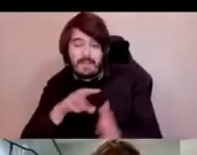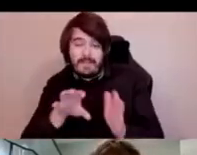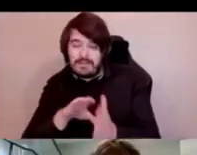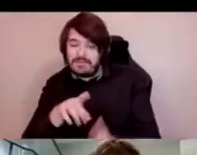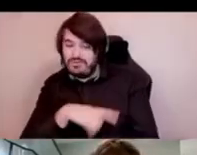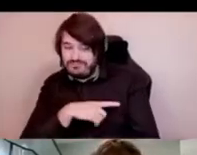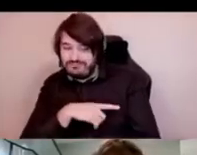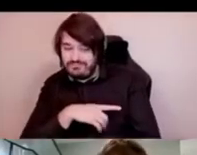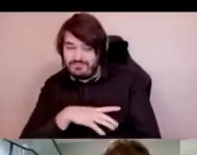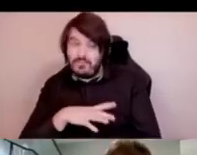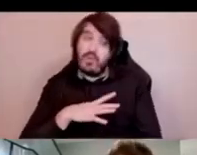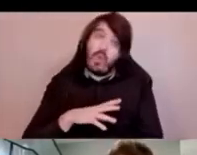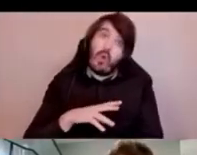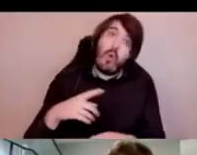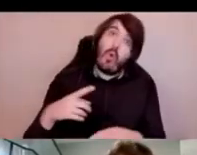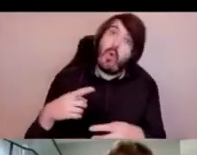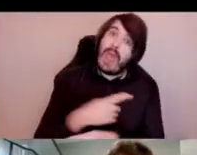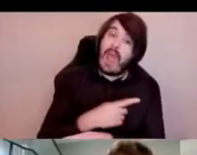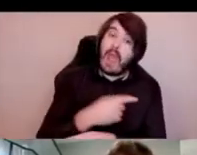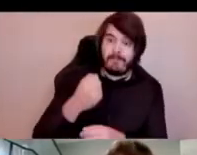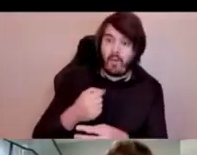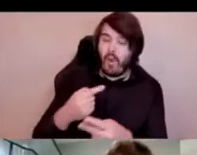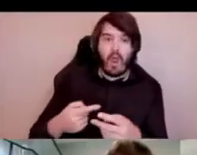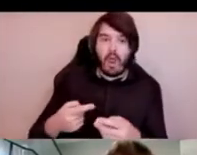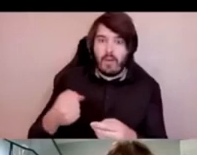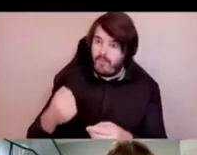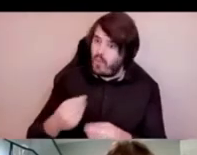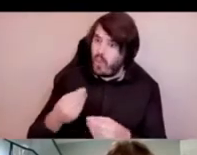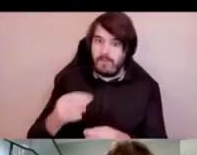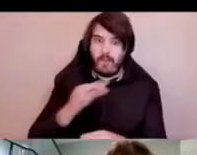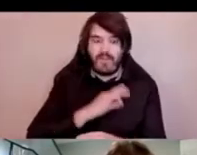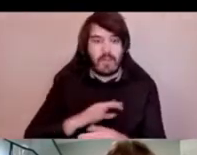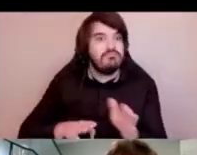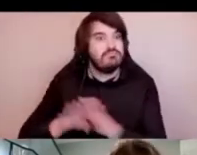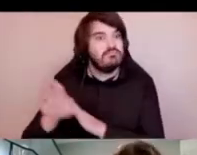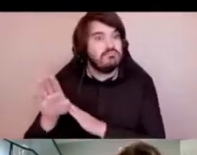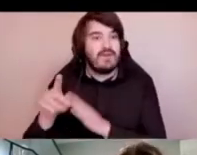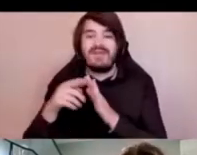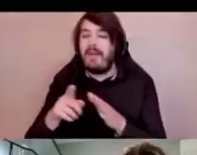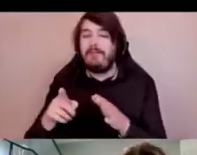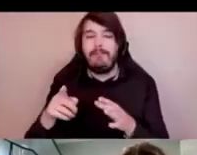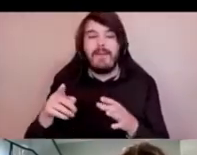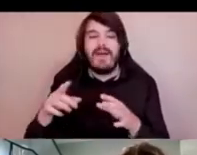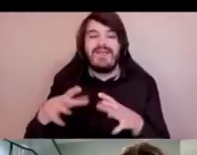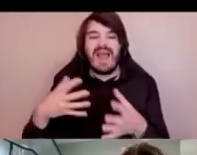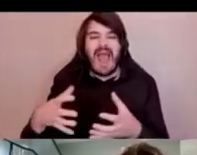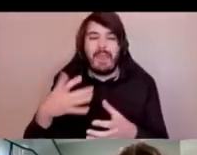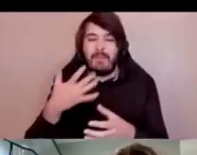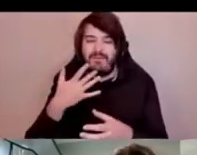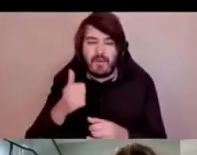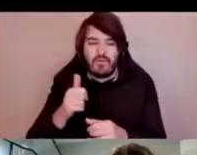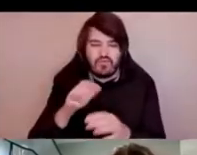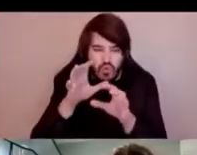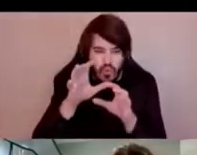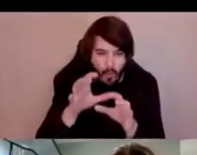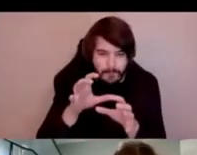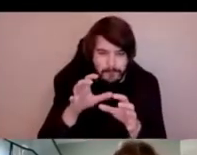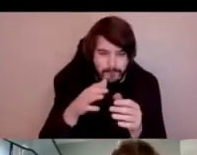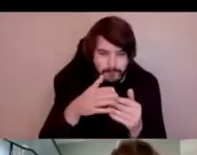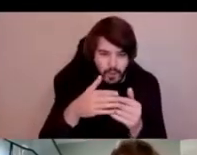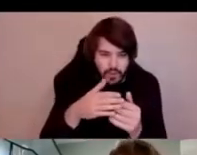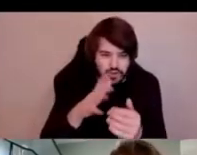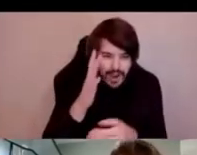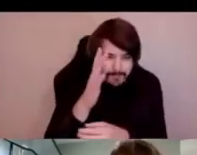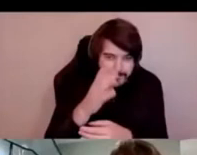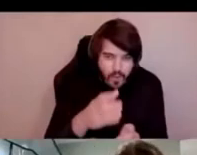peuvent en profiter. Alors, peut-être que vous allez vouloir mettre des laitues un peu plus à l'ombre, proche d'un arbre, dans